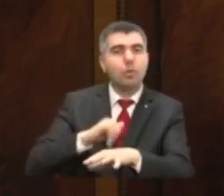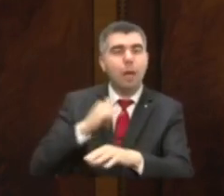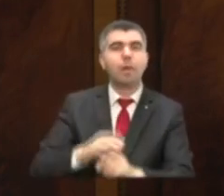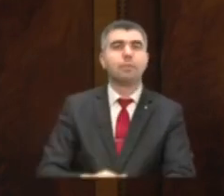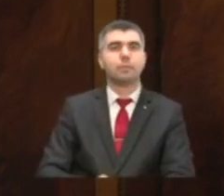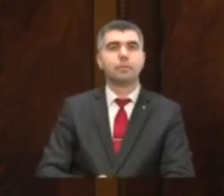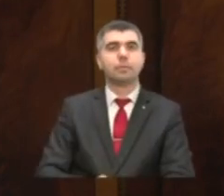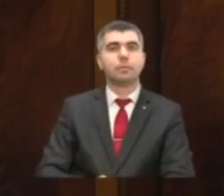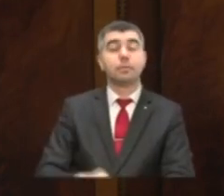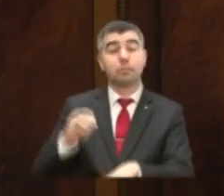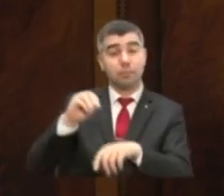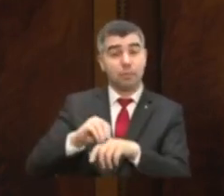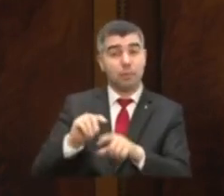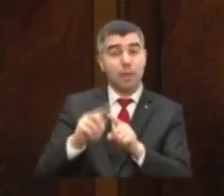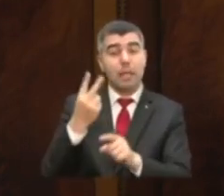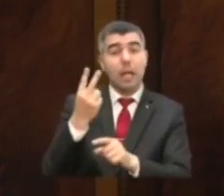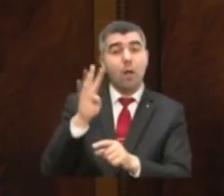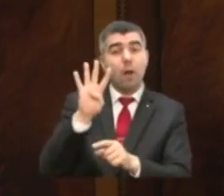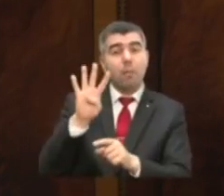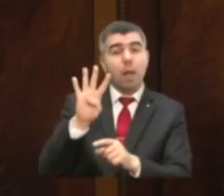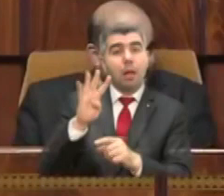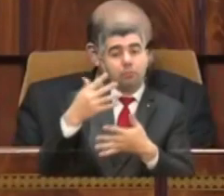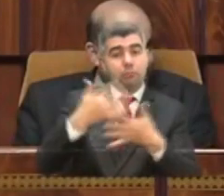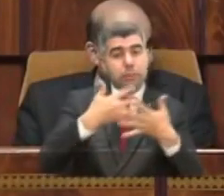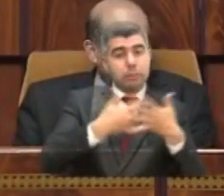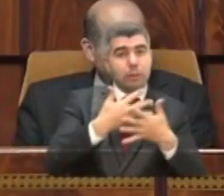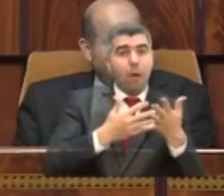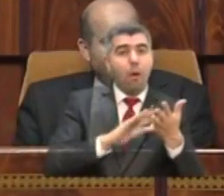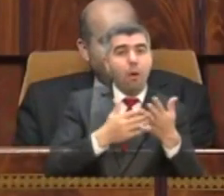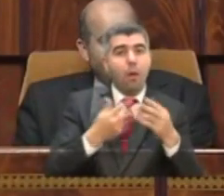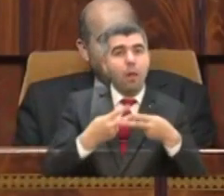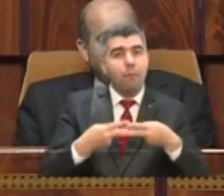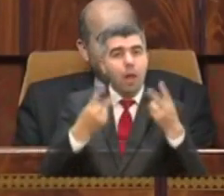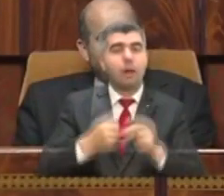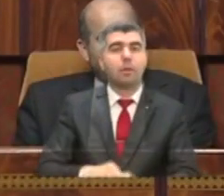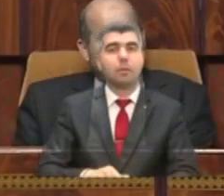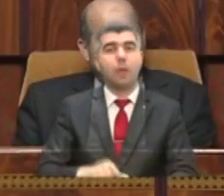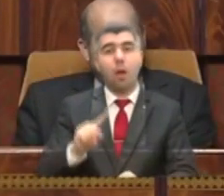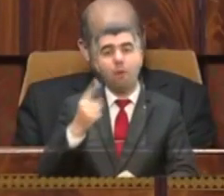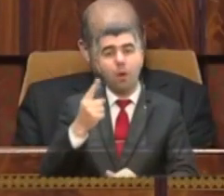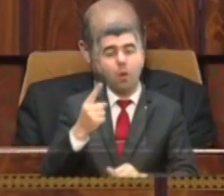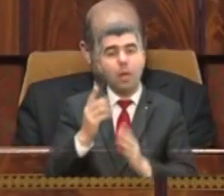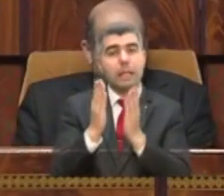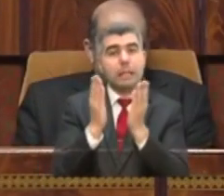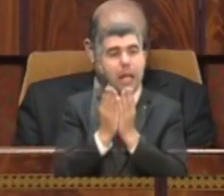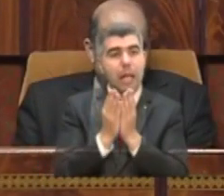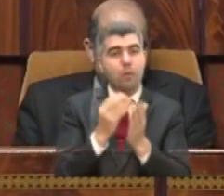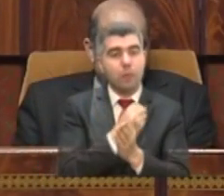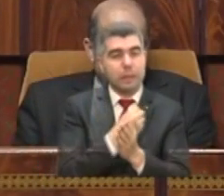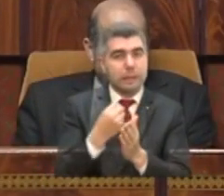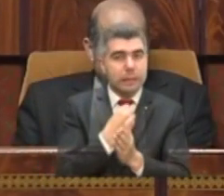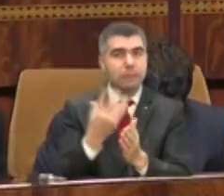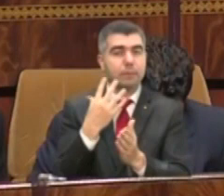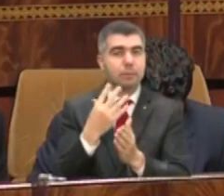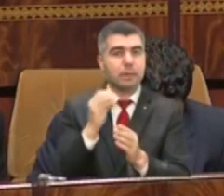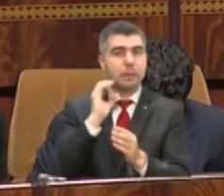الشباب، تم تحديد 42 إجراء موزع على 4 محاور. المحور الأول يشمل التشغيل والتعليم والصحة، المحور الثاني